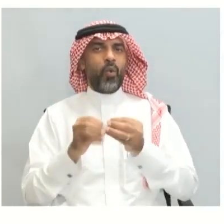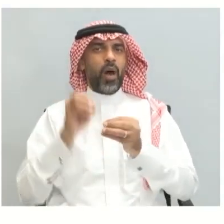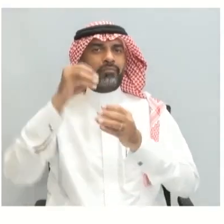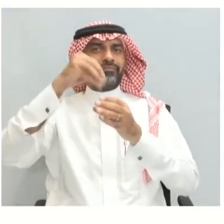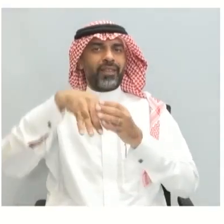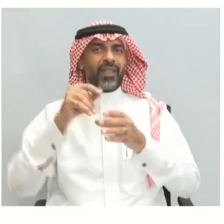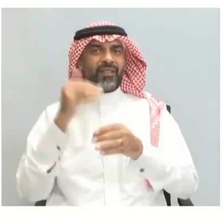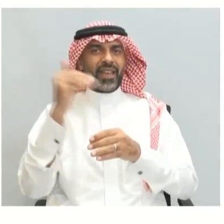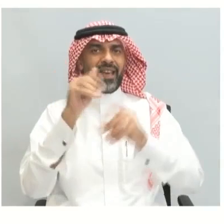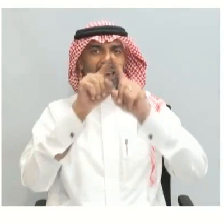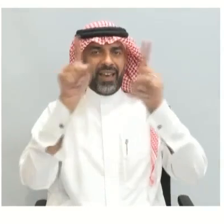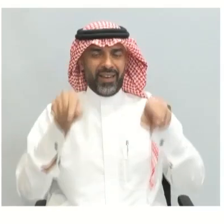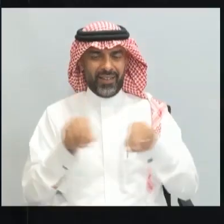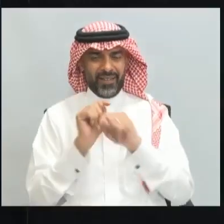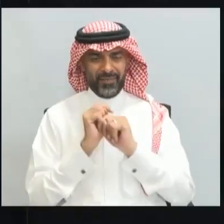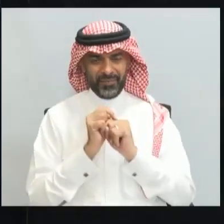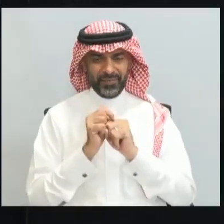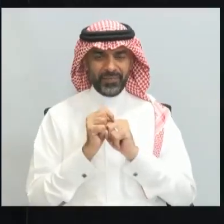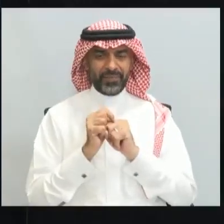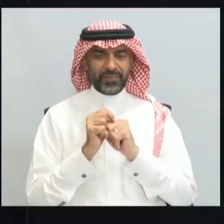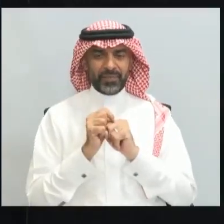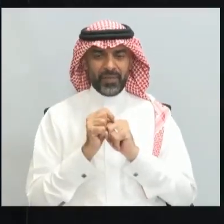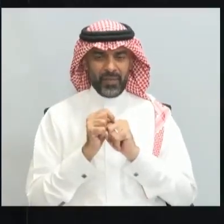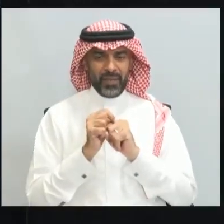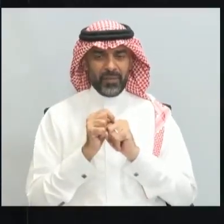الطلاب تعريفا للخريطه